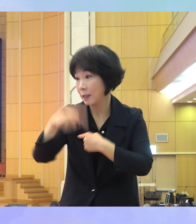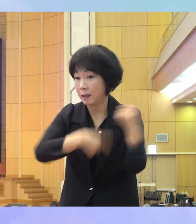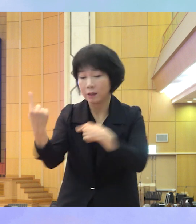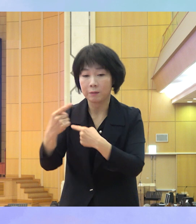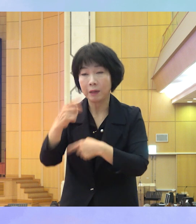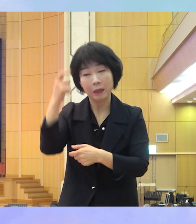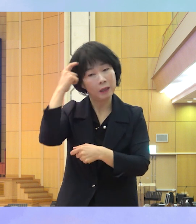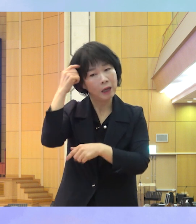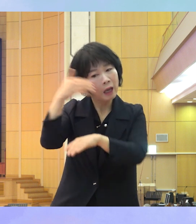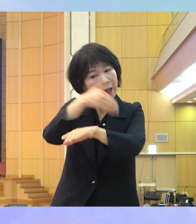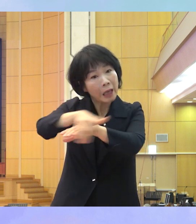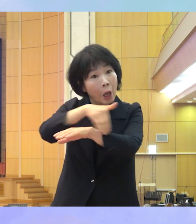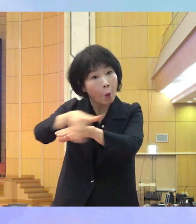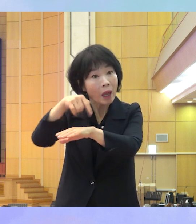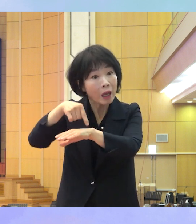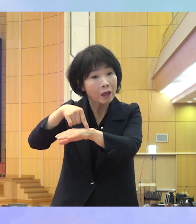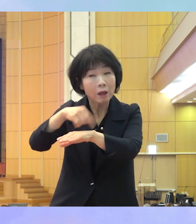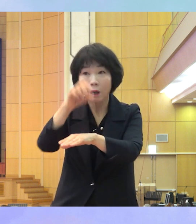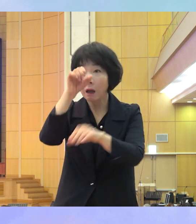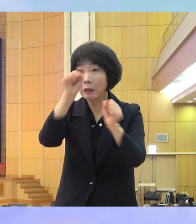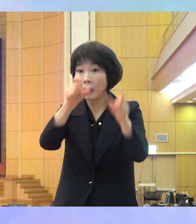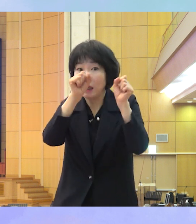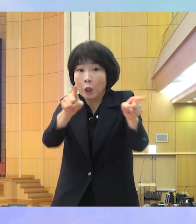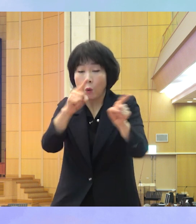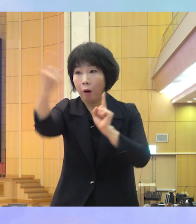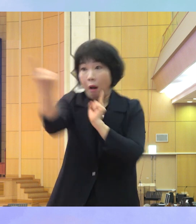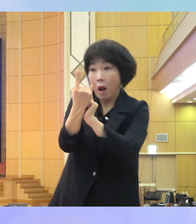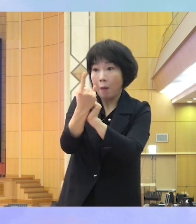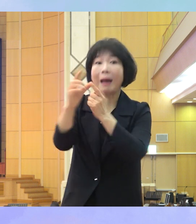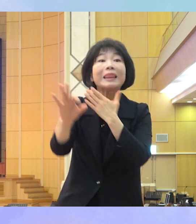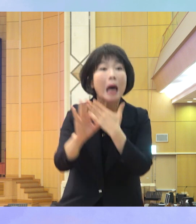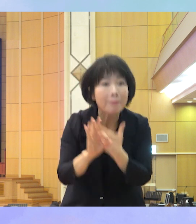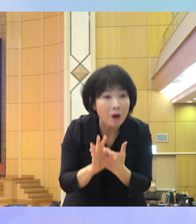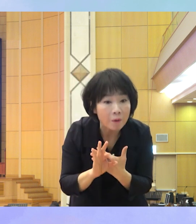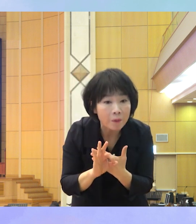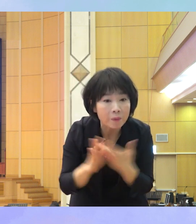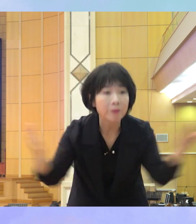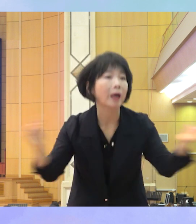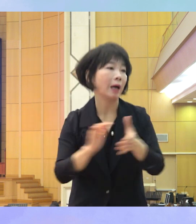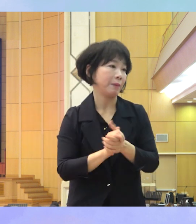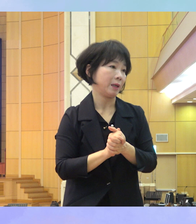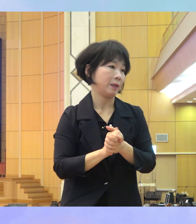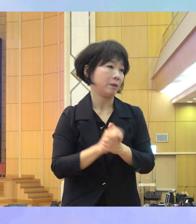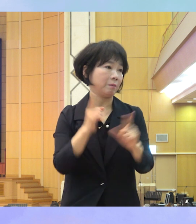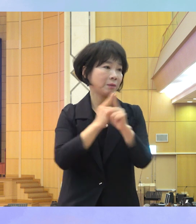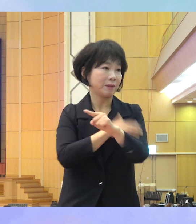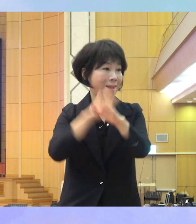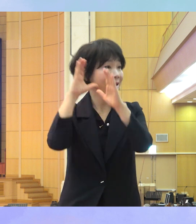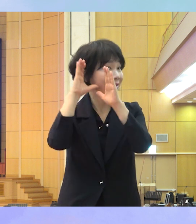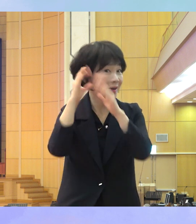한번 계획이 기회를 만나면. 할렐루야.